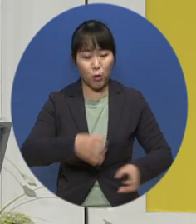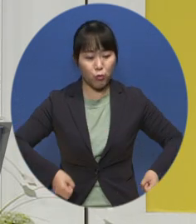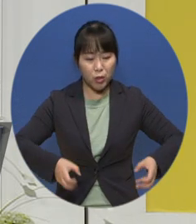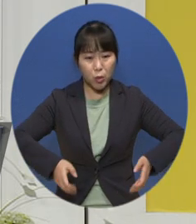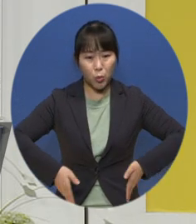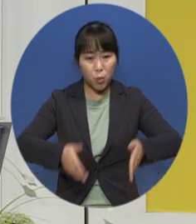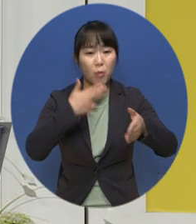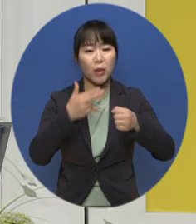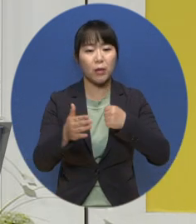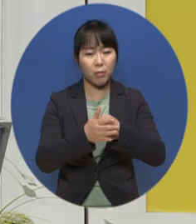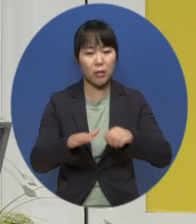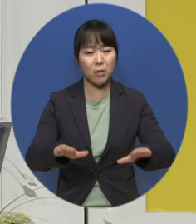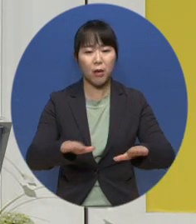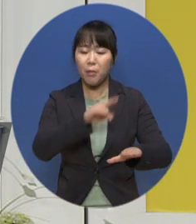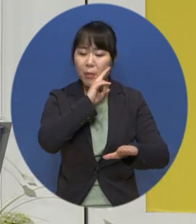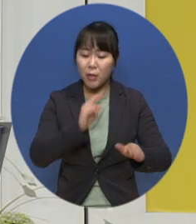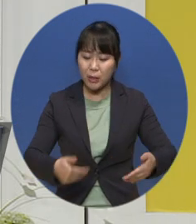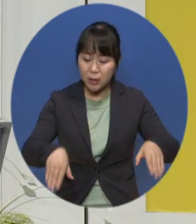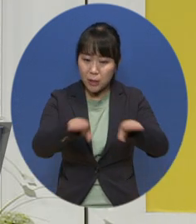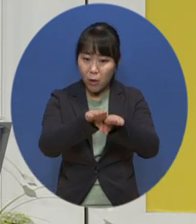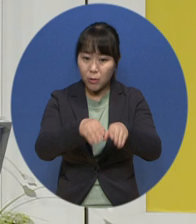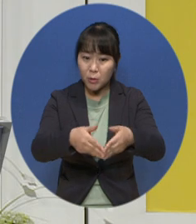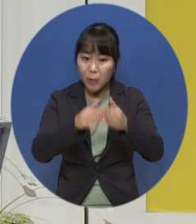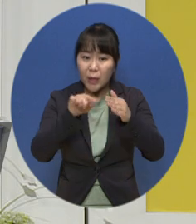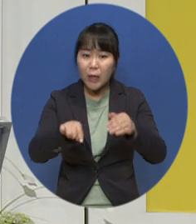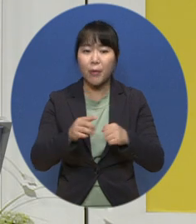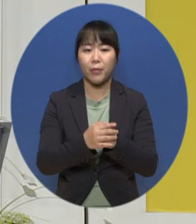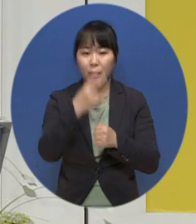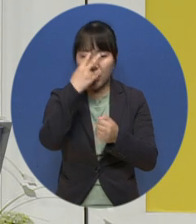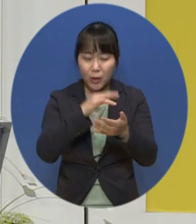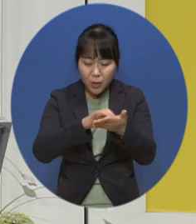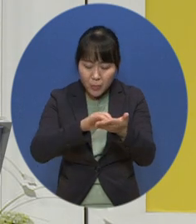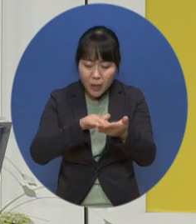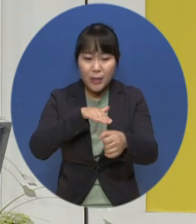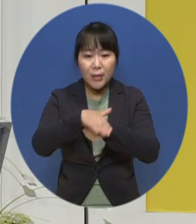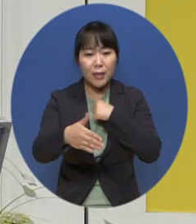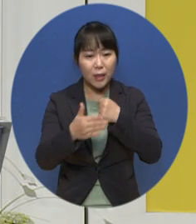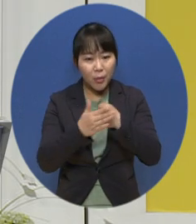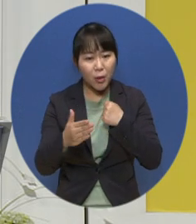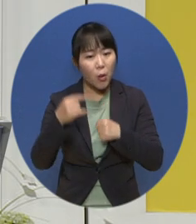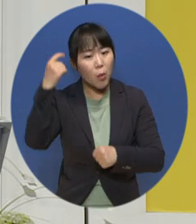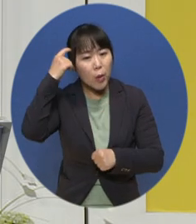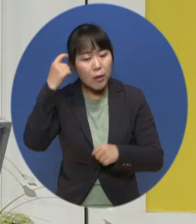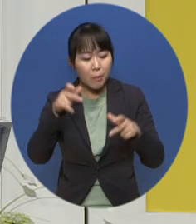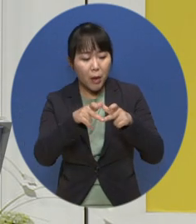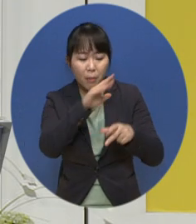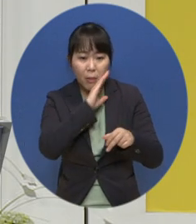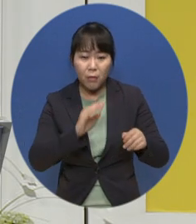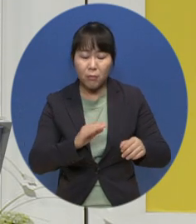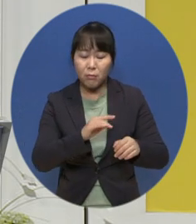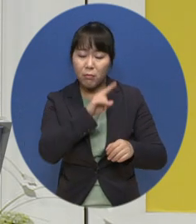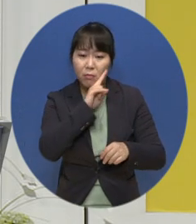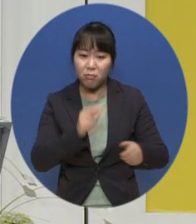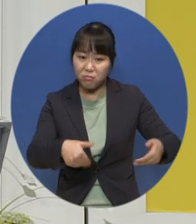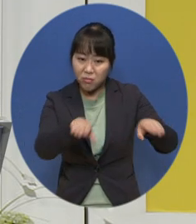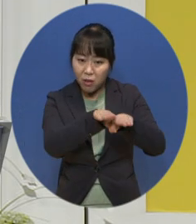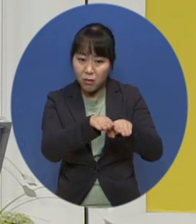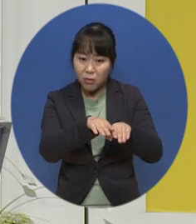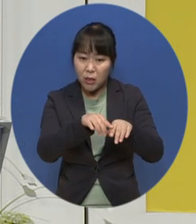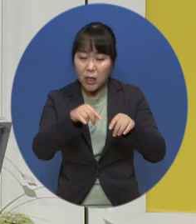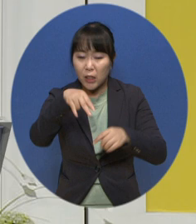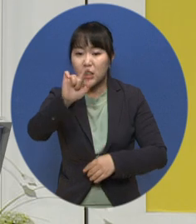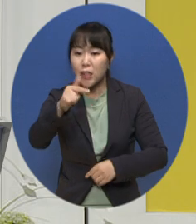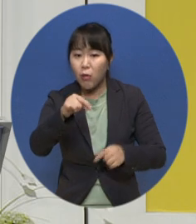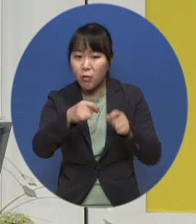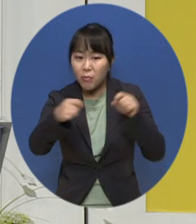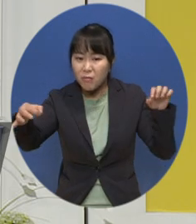우리는 어 지금 편의 시설을 만드는 게 점자 형식 여러 나서 왜 그 장이 펜 있어야 선으로 돼야 되는데